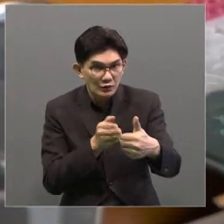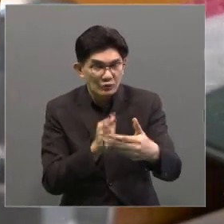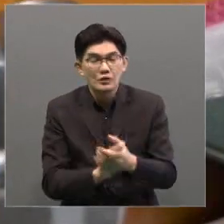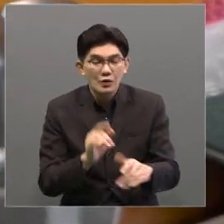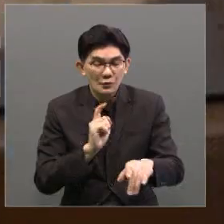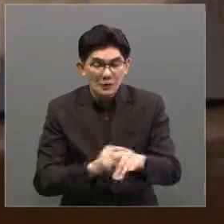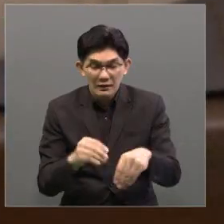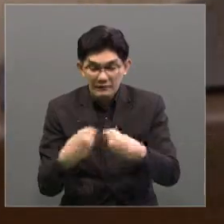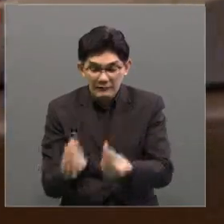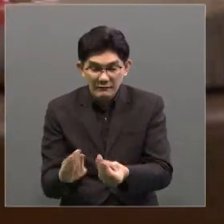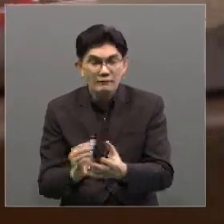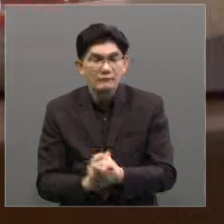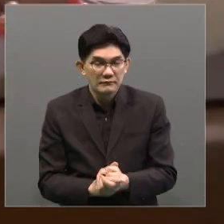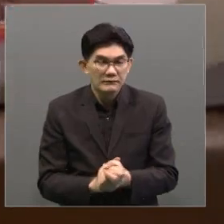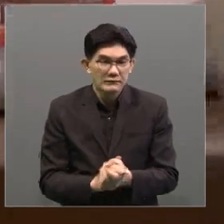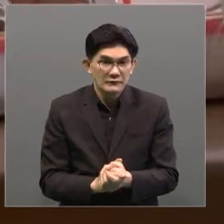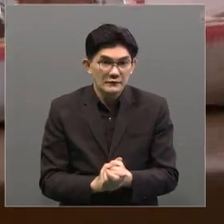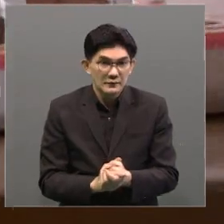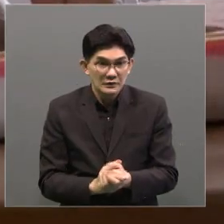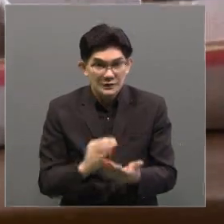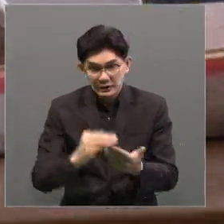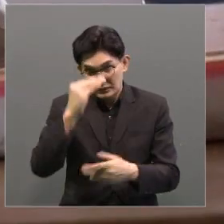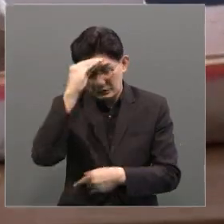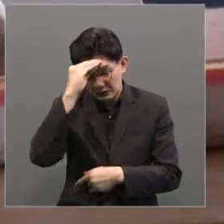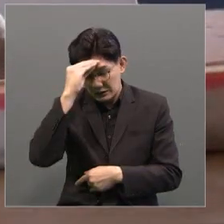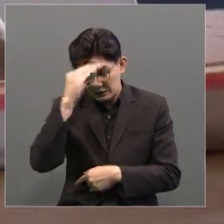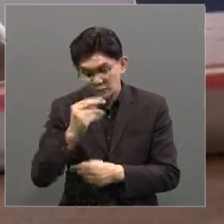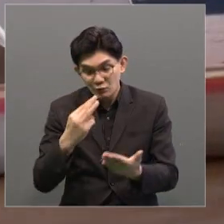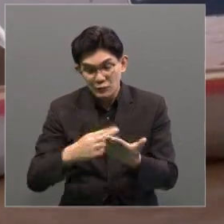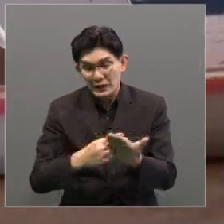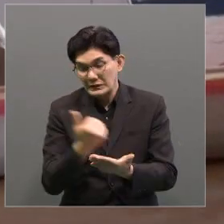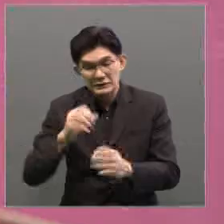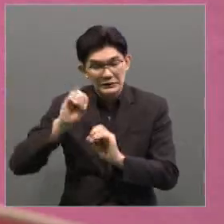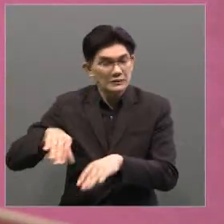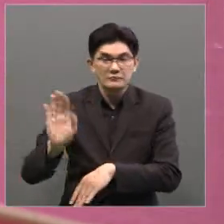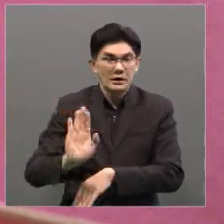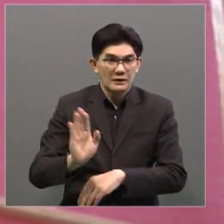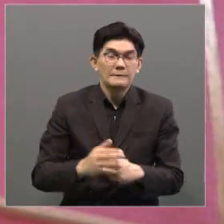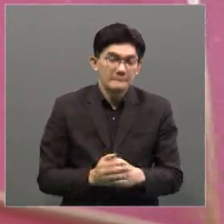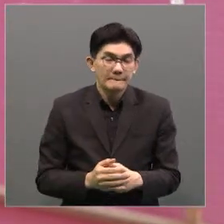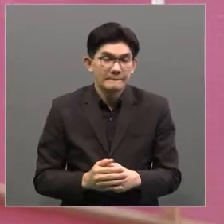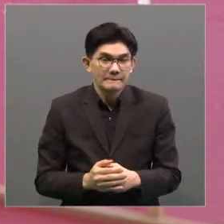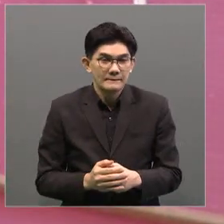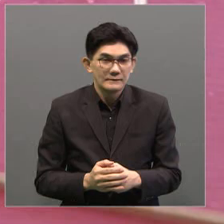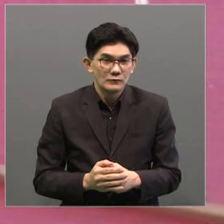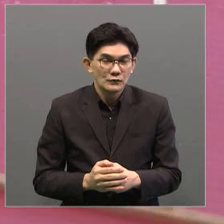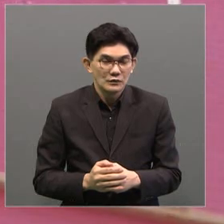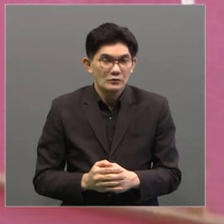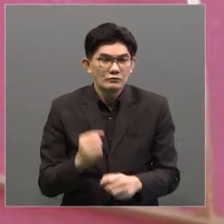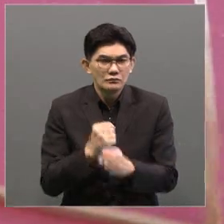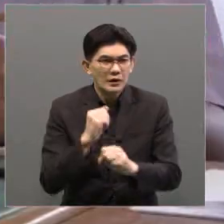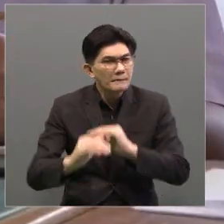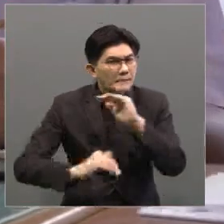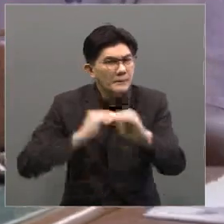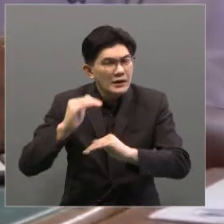ลาให้นะครับและที่สำคัญคือการเรียนของเขาก็จะไม่ทิ้งเหมือนกันนะครับและที่สำคัญก็คือมันต่อยอดในเชิง